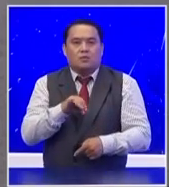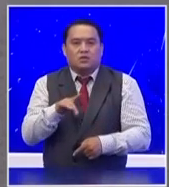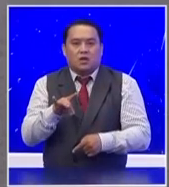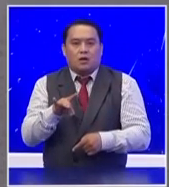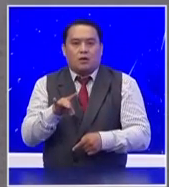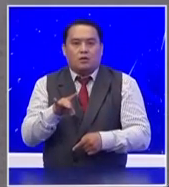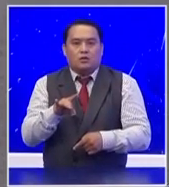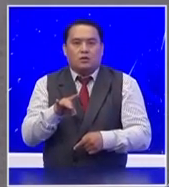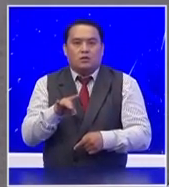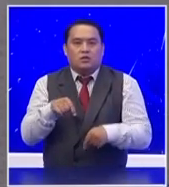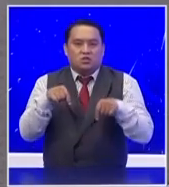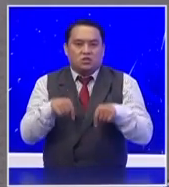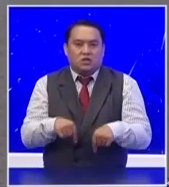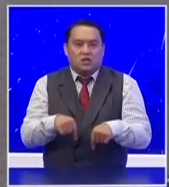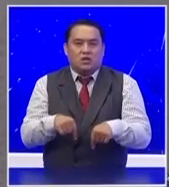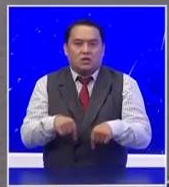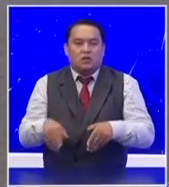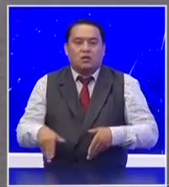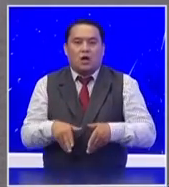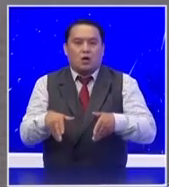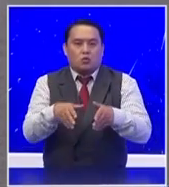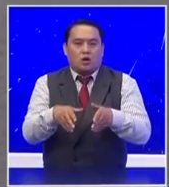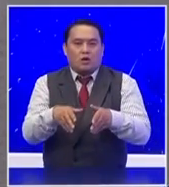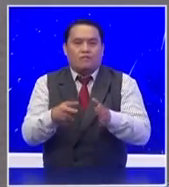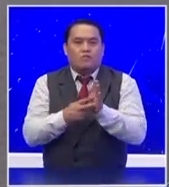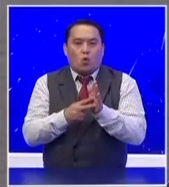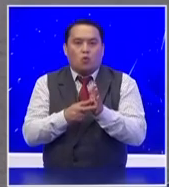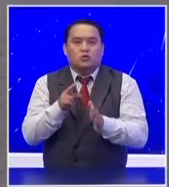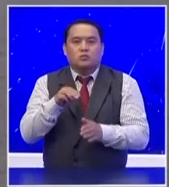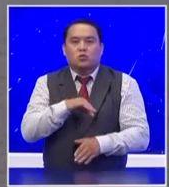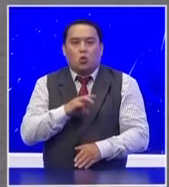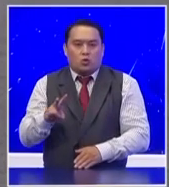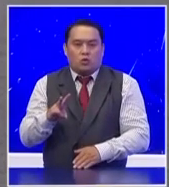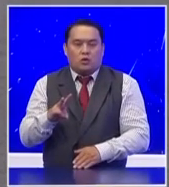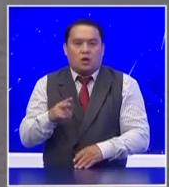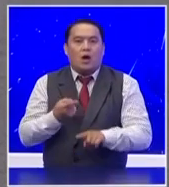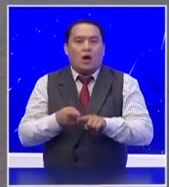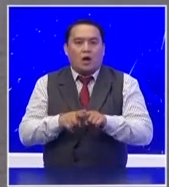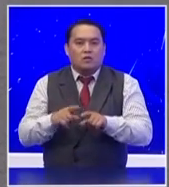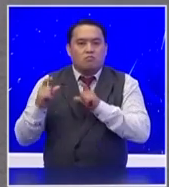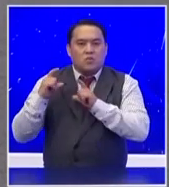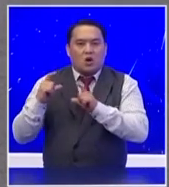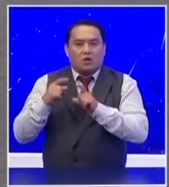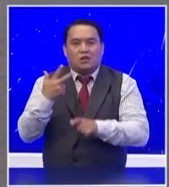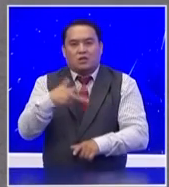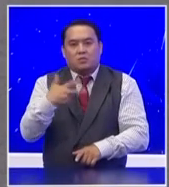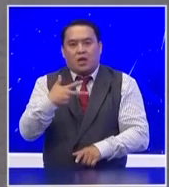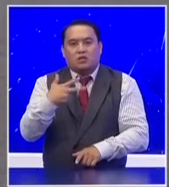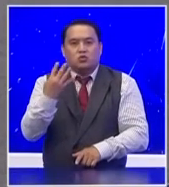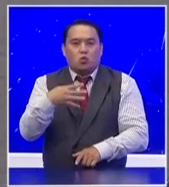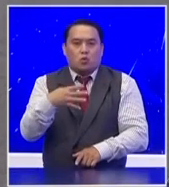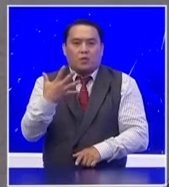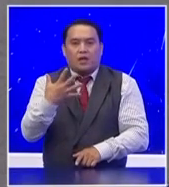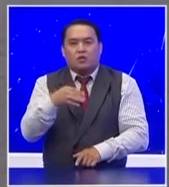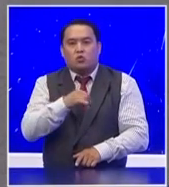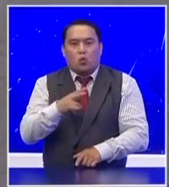проезжают большие грузы машины здесь. Здесь дорога рассчитана на 8 тонн, а эти машины 35-40 тонн, на 8